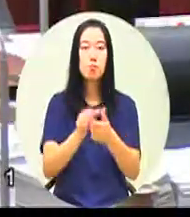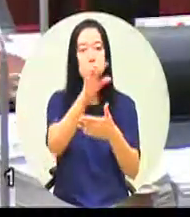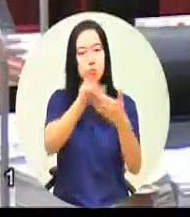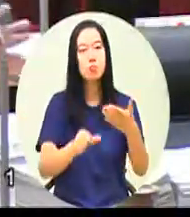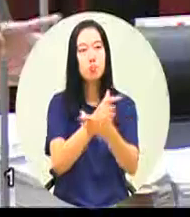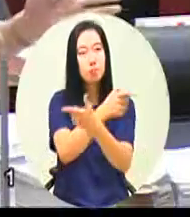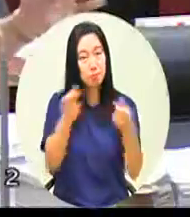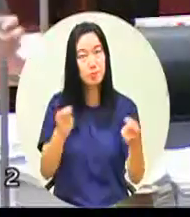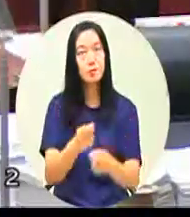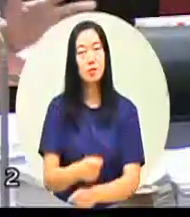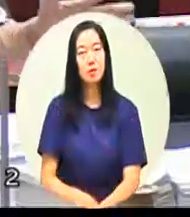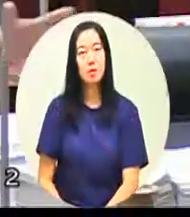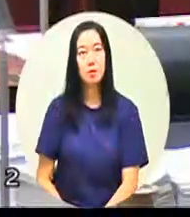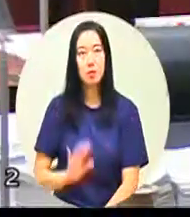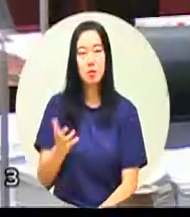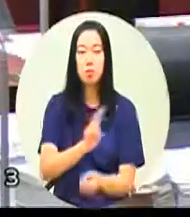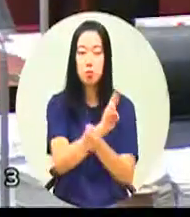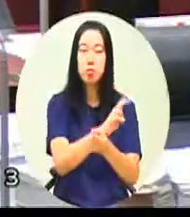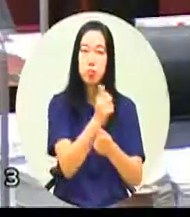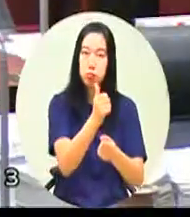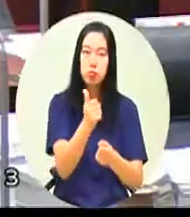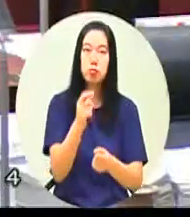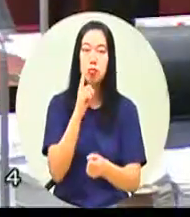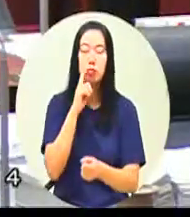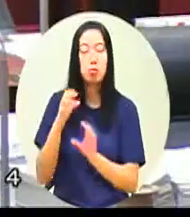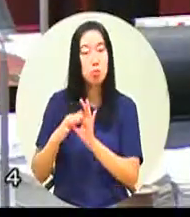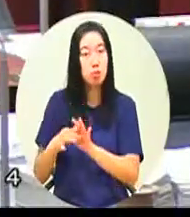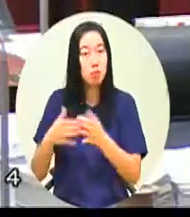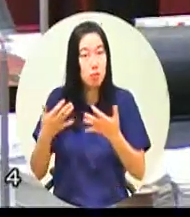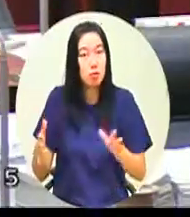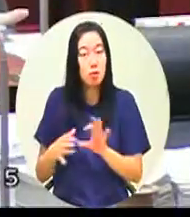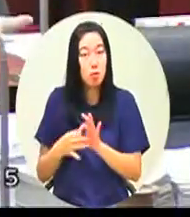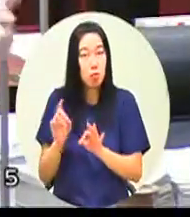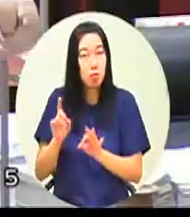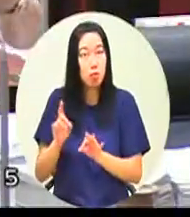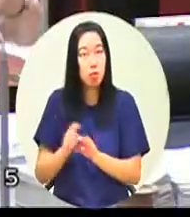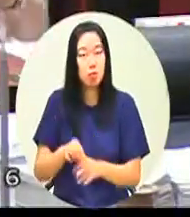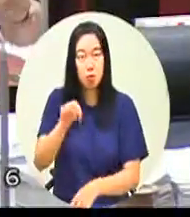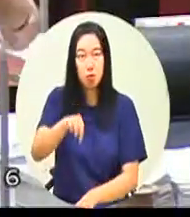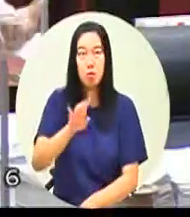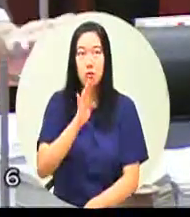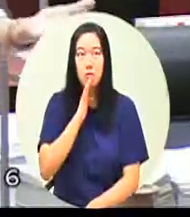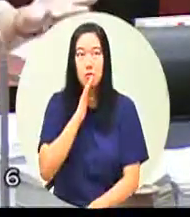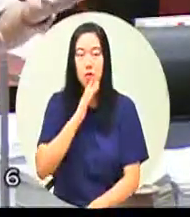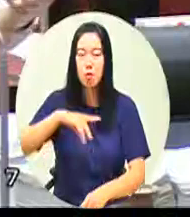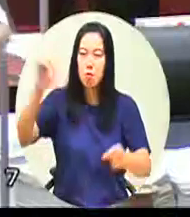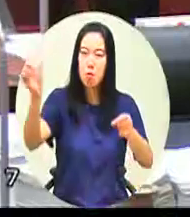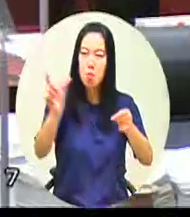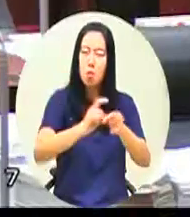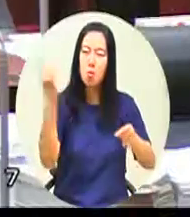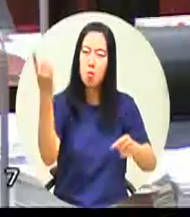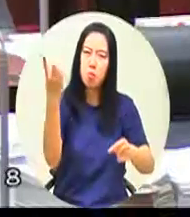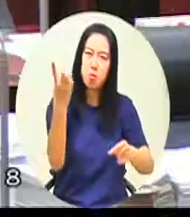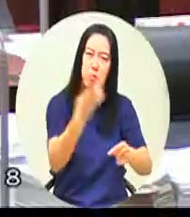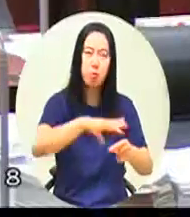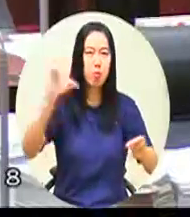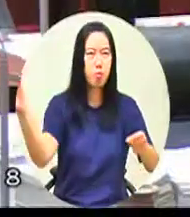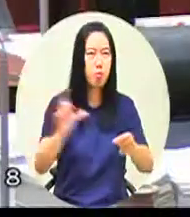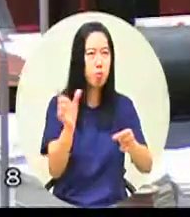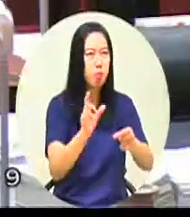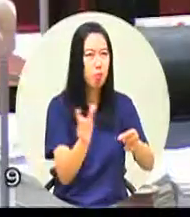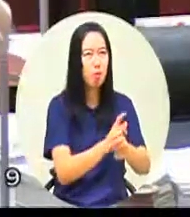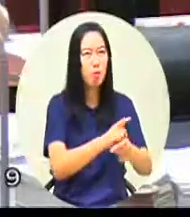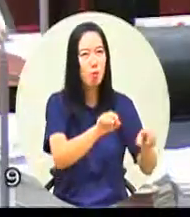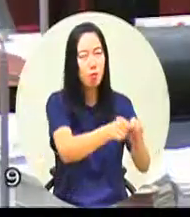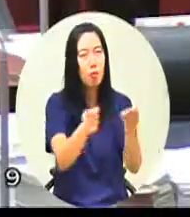过就是安那，头拄啊林议员啊，真济议员拢有关心到，因为这届。连二接三的就是来台风嘛，